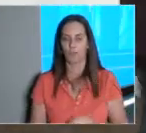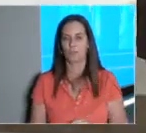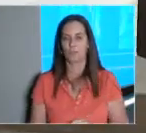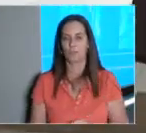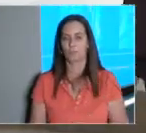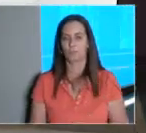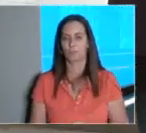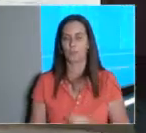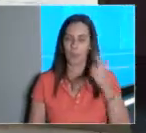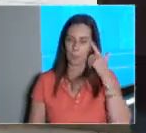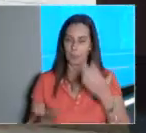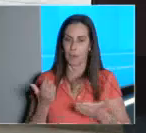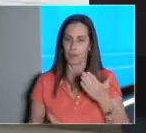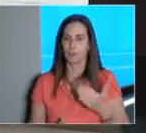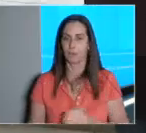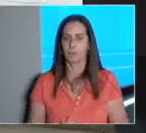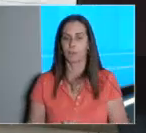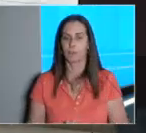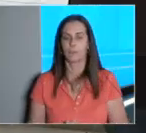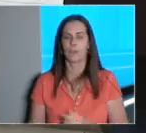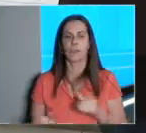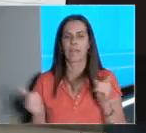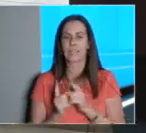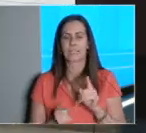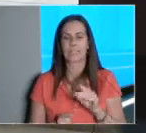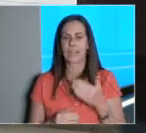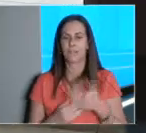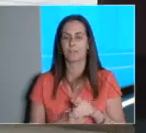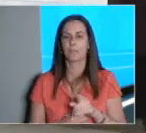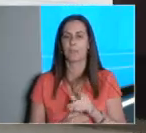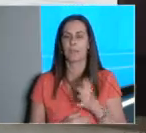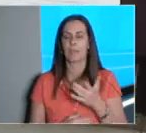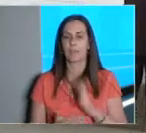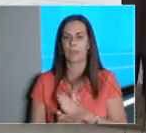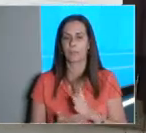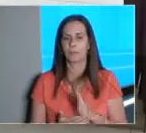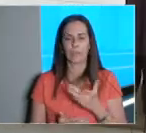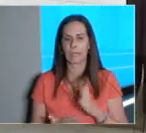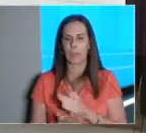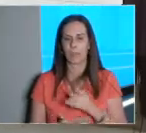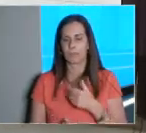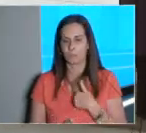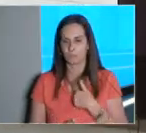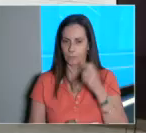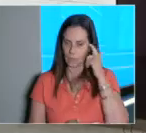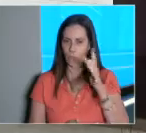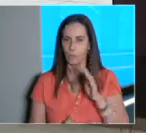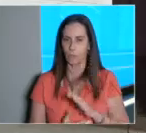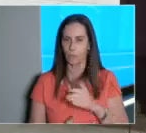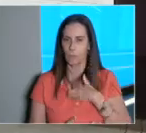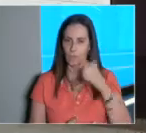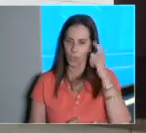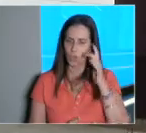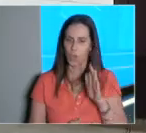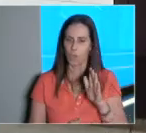לא רוצה לומר. את מתלבטת בין השניים האלה? איך תחליטי? משפט קצר, כי יש לנו עוד בחור ואנחנו מסיימים. איך תחליטי? מה יגרום לך להכריע? אני אחשוב. אני